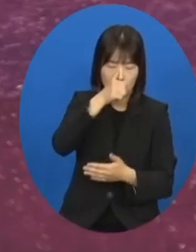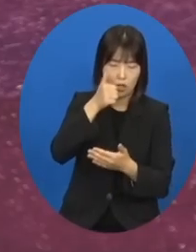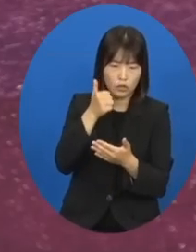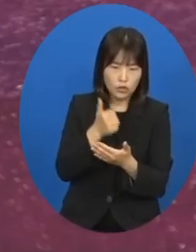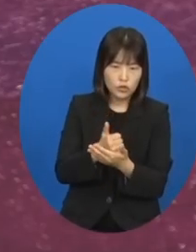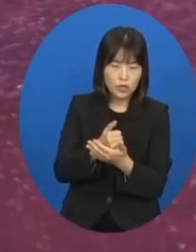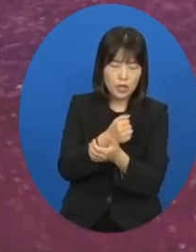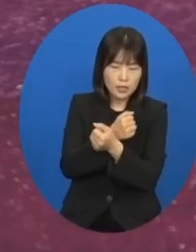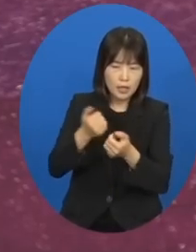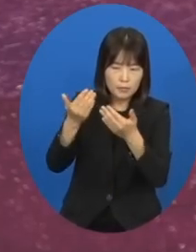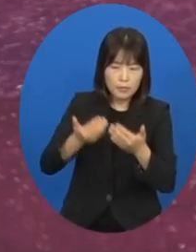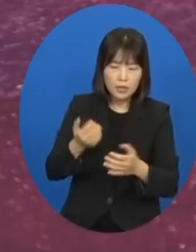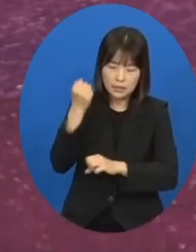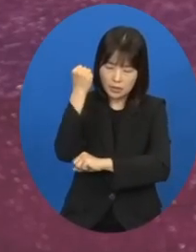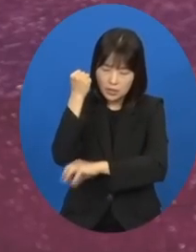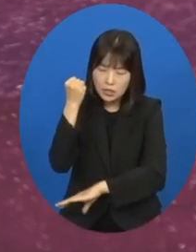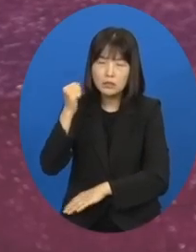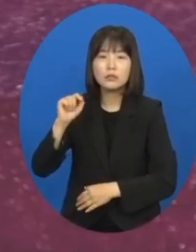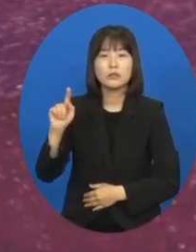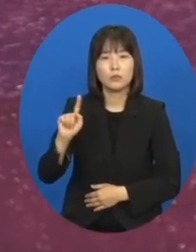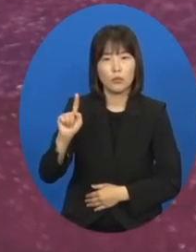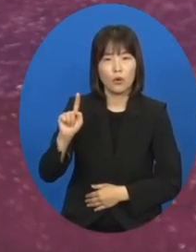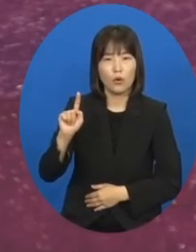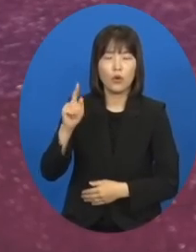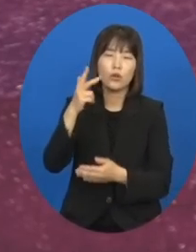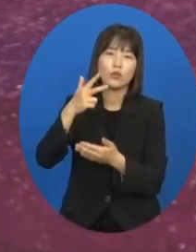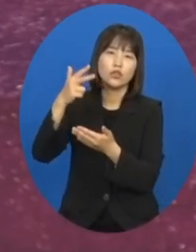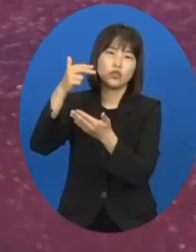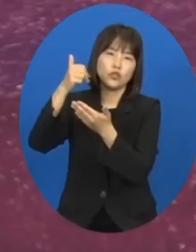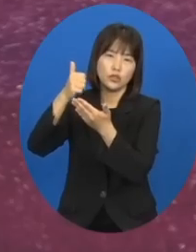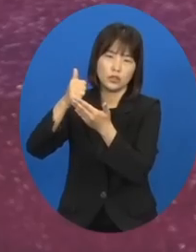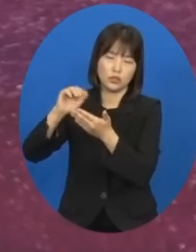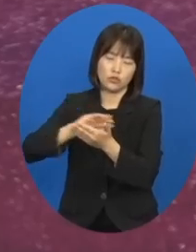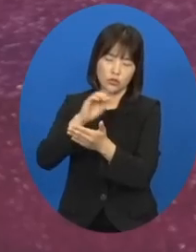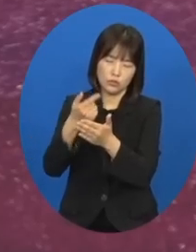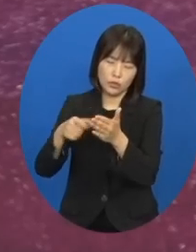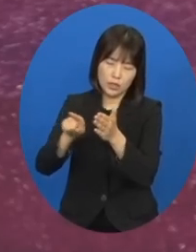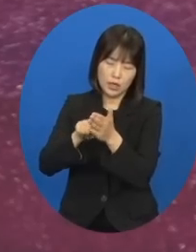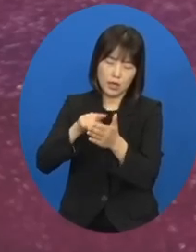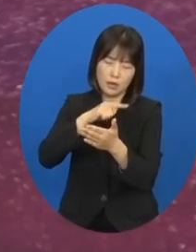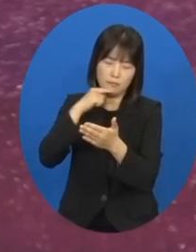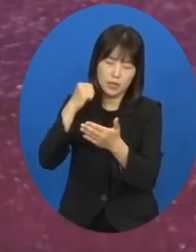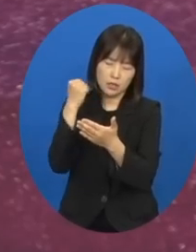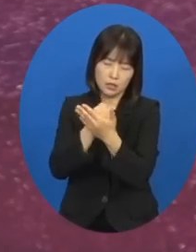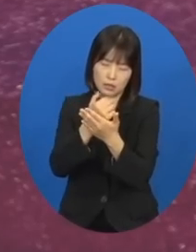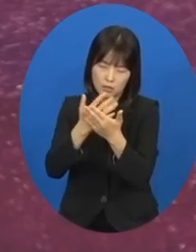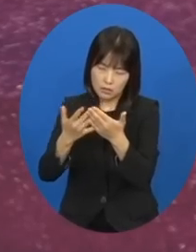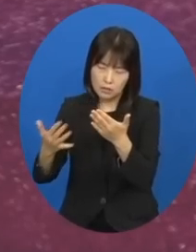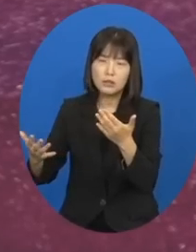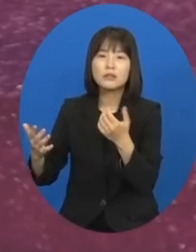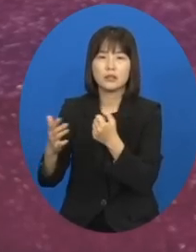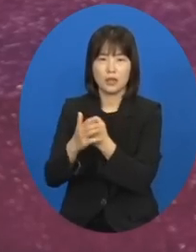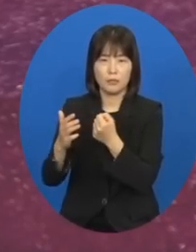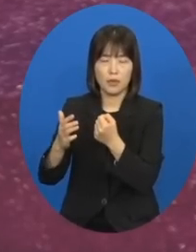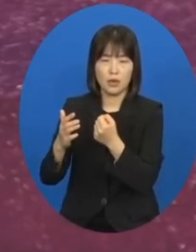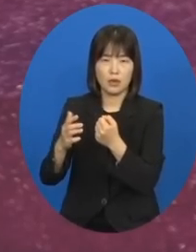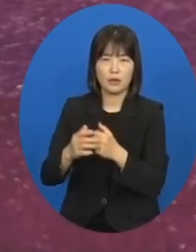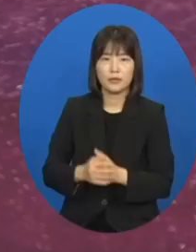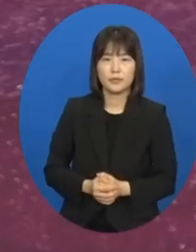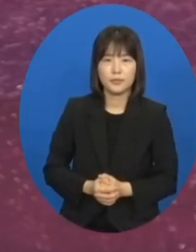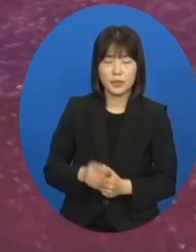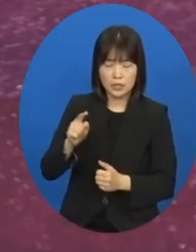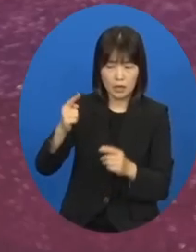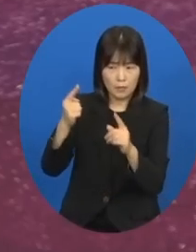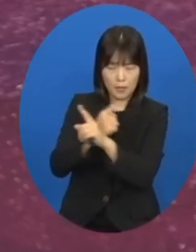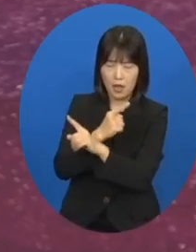있는 근거는 뭐냐면 근거는 주님이 우리를 위해서 피를 흘리셨기 때문이에요 그는 바꿀 수가 없는 것입니다